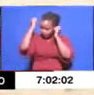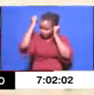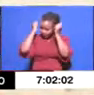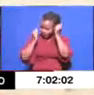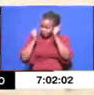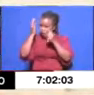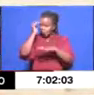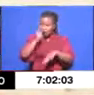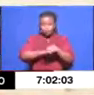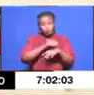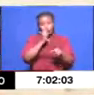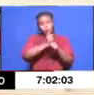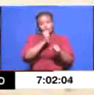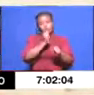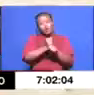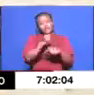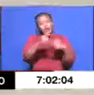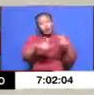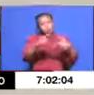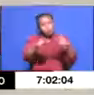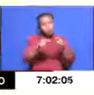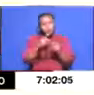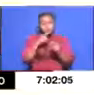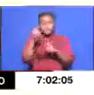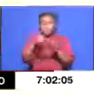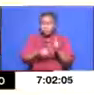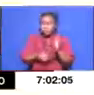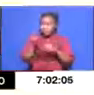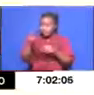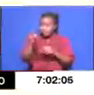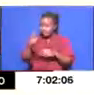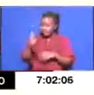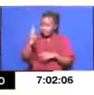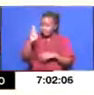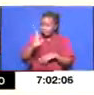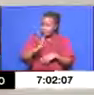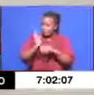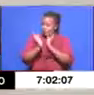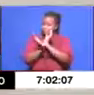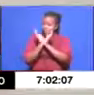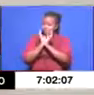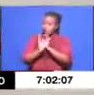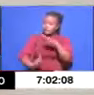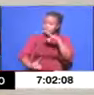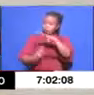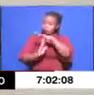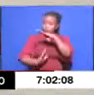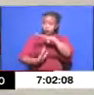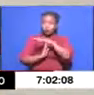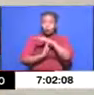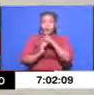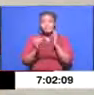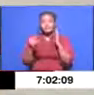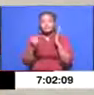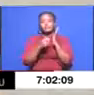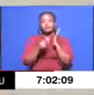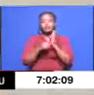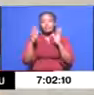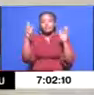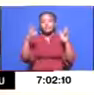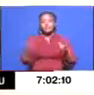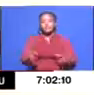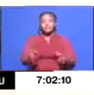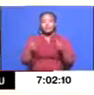ambayo vimefanya, akitaja uwanja wa michezo wa Ulinzi kuwa uwanja wa kisasa ambao ni fahari ya taifa hili.